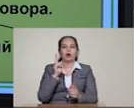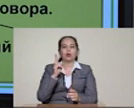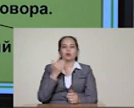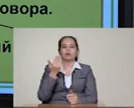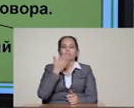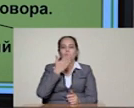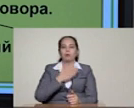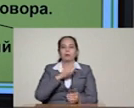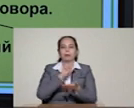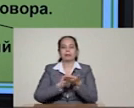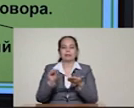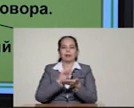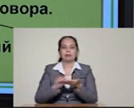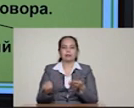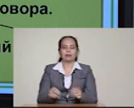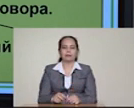твой любимый